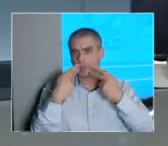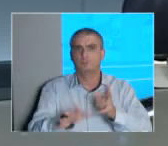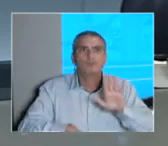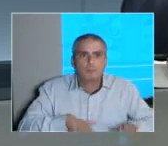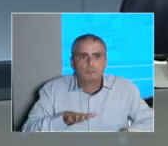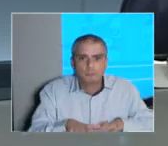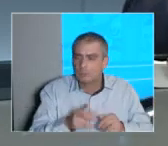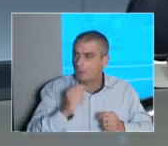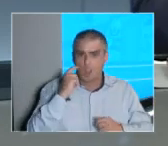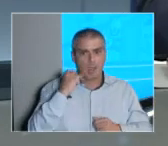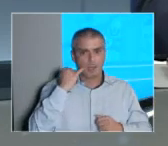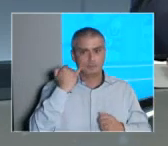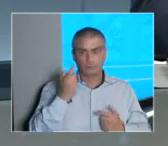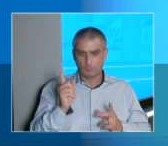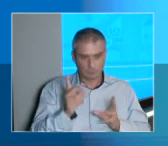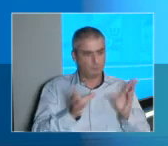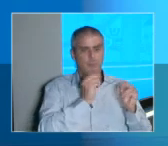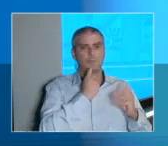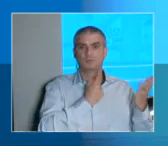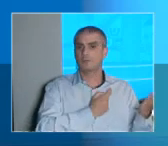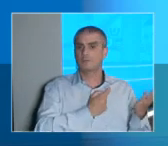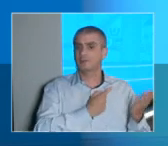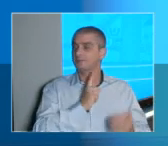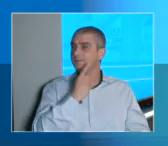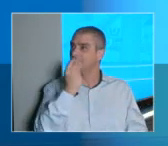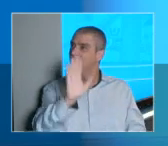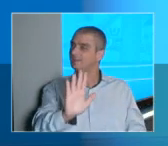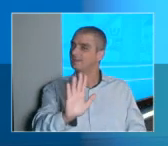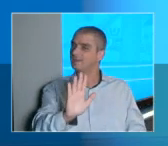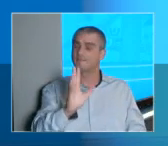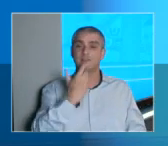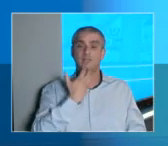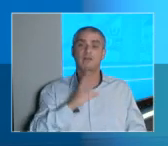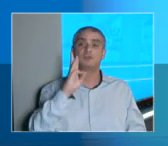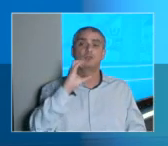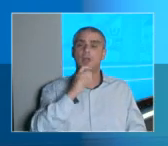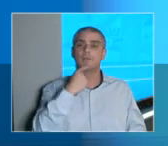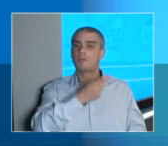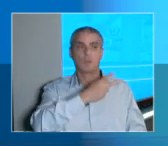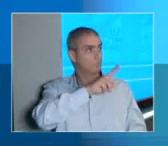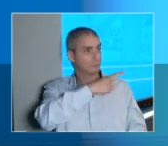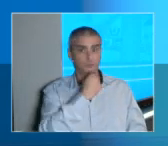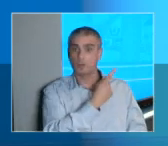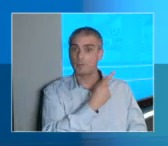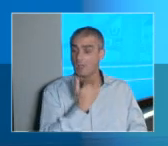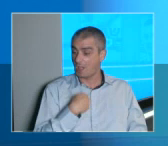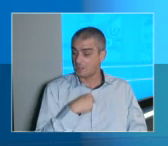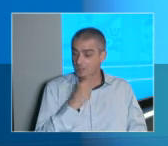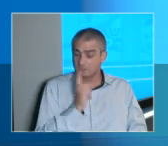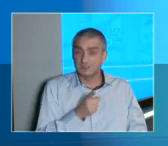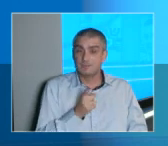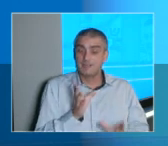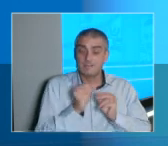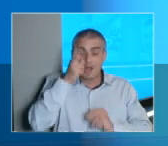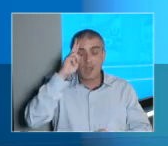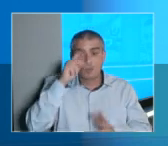הארבע. אבל עם שמיר לא הלכו הם, אז הלכו עם פרס. ואז הרב שחר אמר, רגע, ואז הרב שחר אמר בדיוק את מה שמשה אומר כרגע. הוא אומר שאנחנו צריכים ללכת